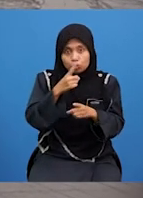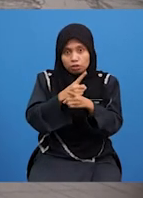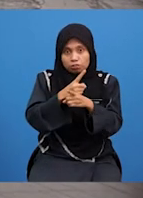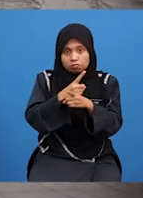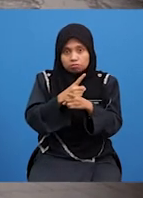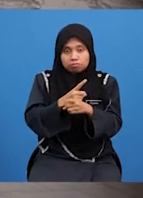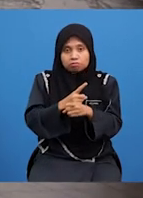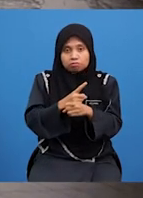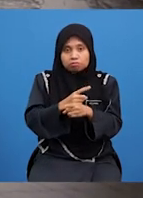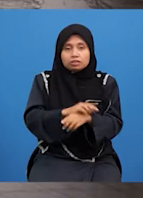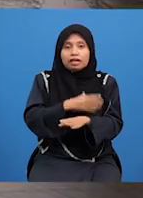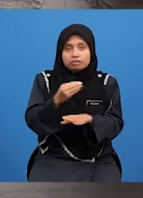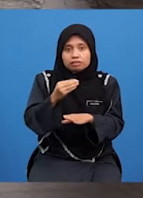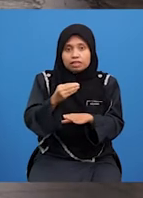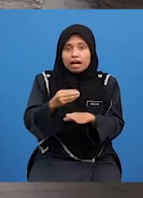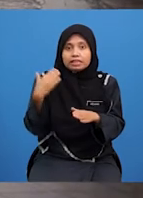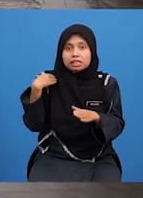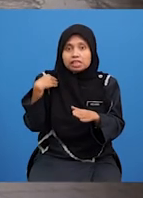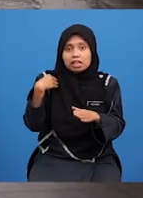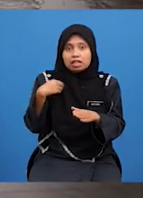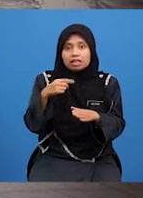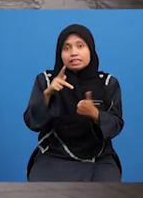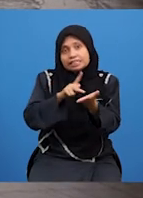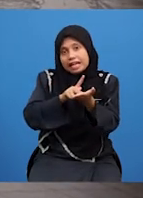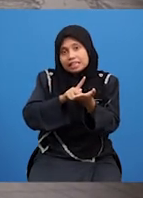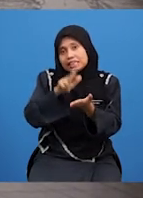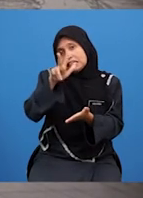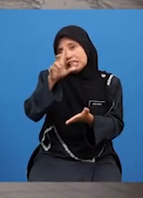mewujudkan ilusi ruang tiga dimensi.